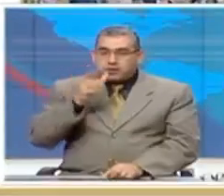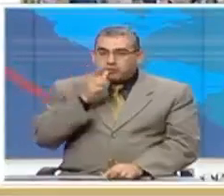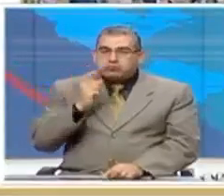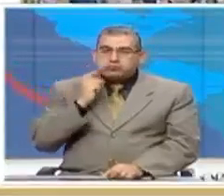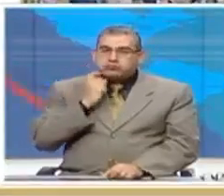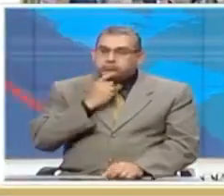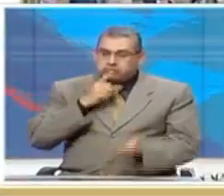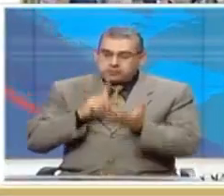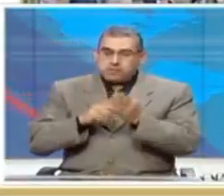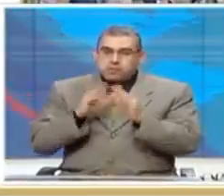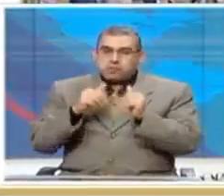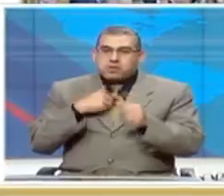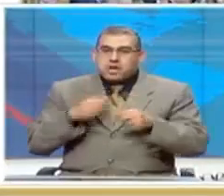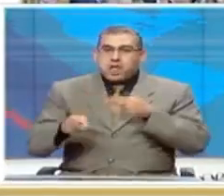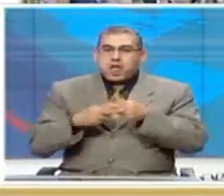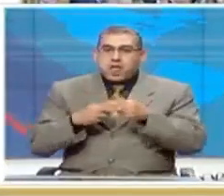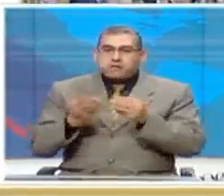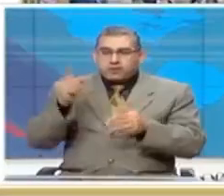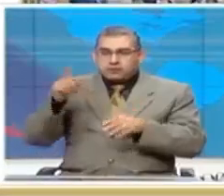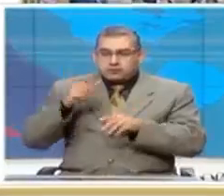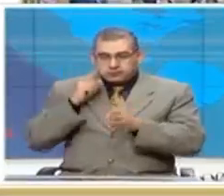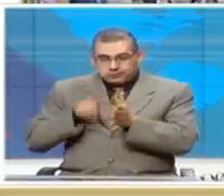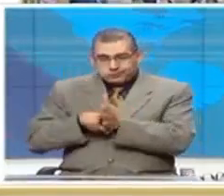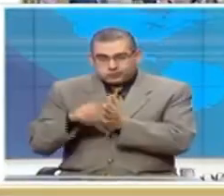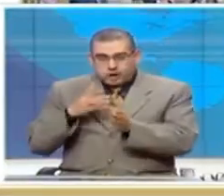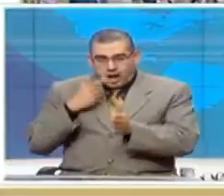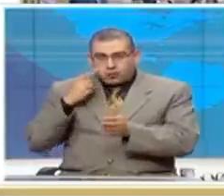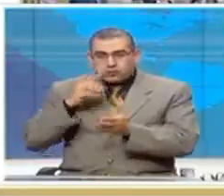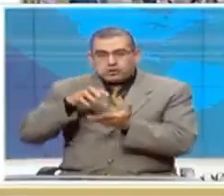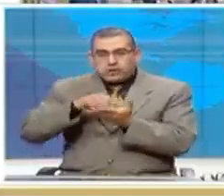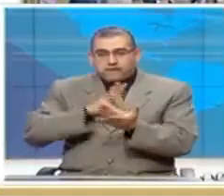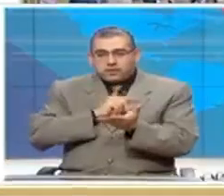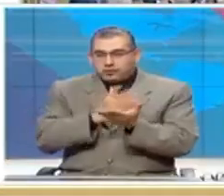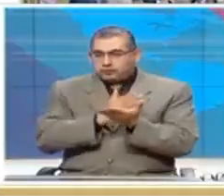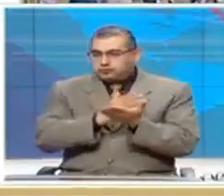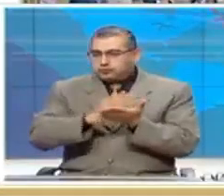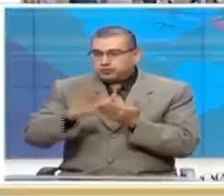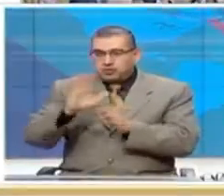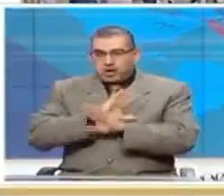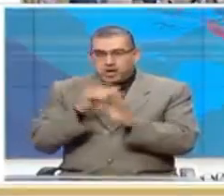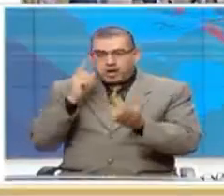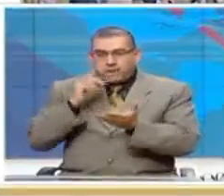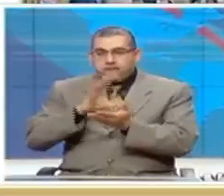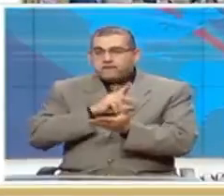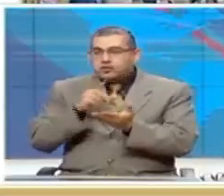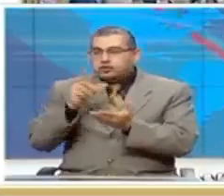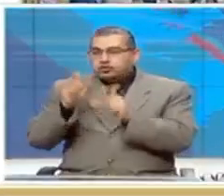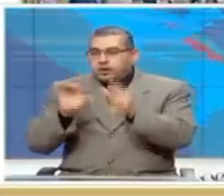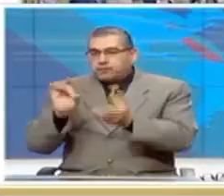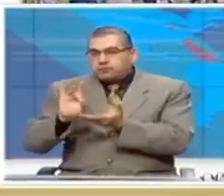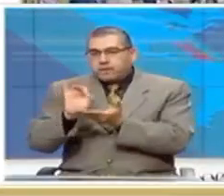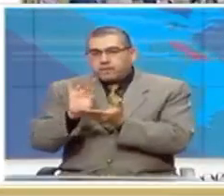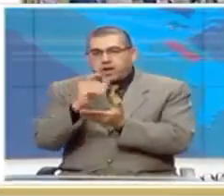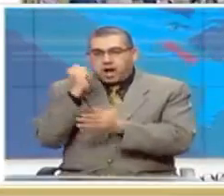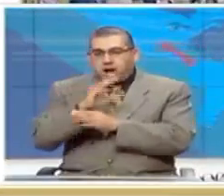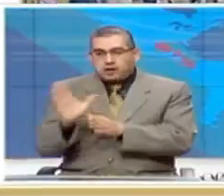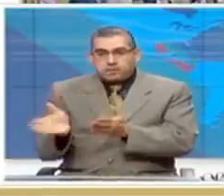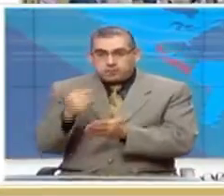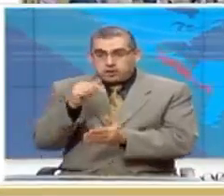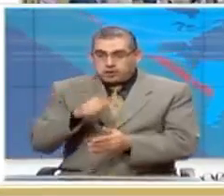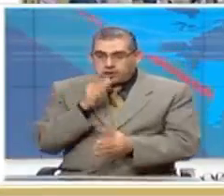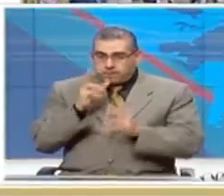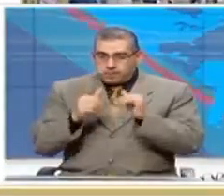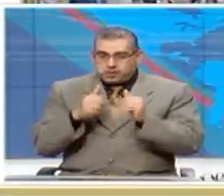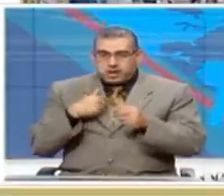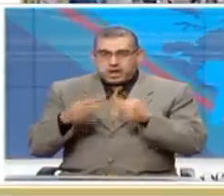رفض مصر التام لمحاولات تصفيه القضيه الفلسطينيه من خلال تهجير الفلسطينيين من اراضيهم